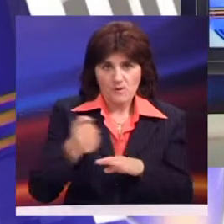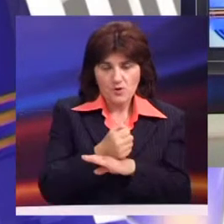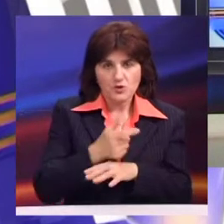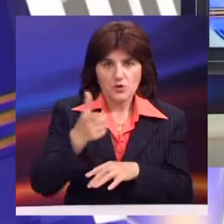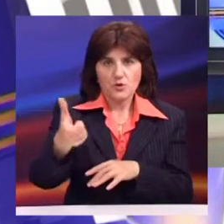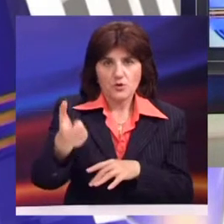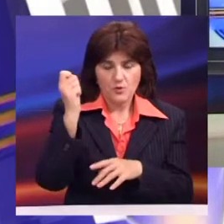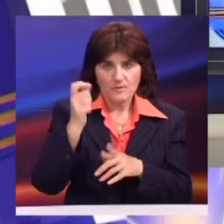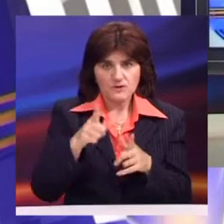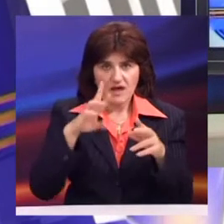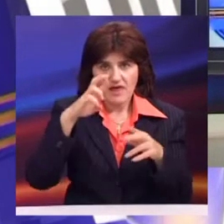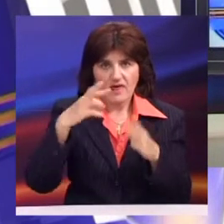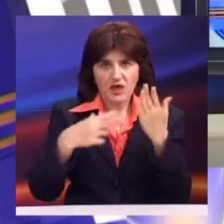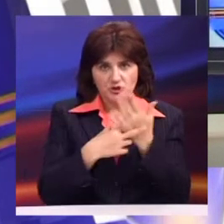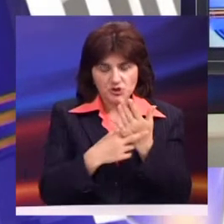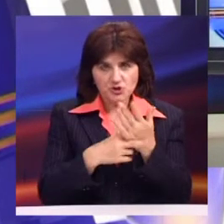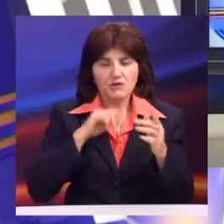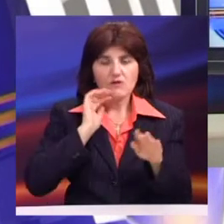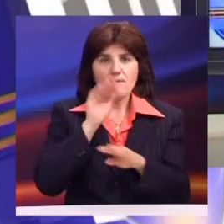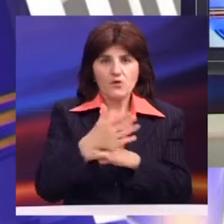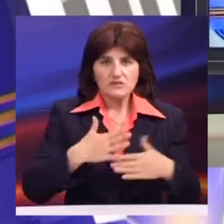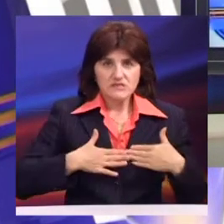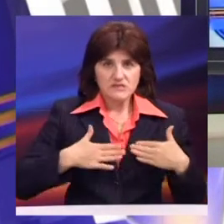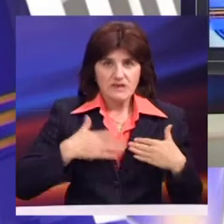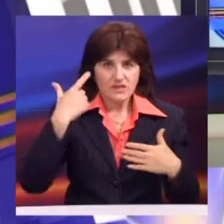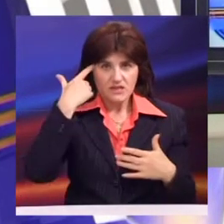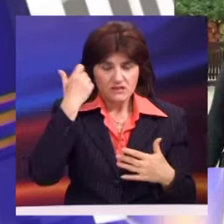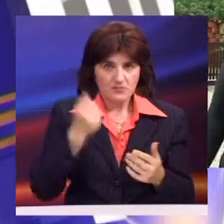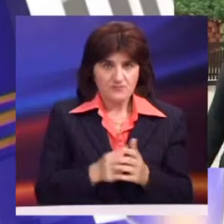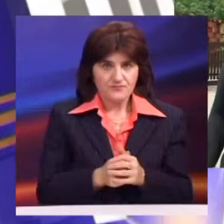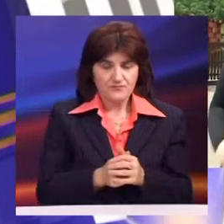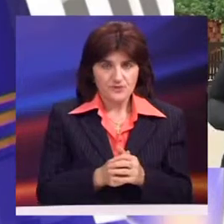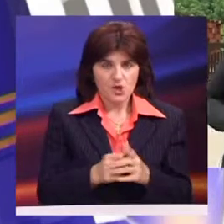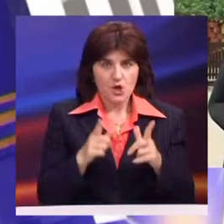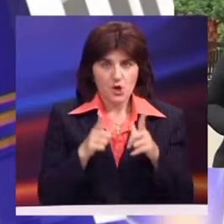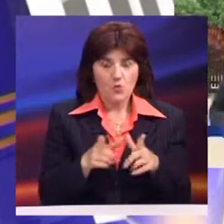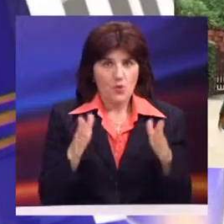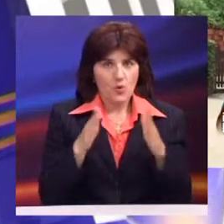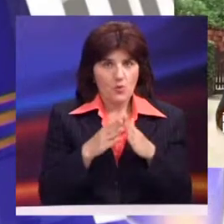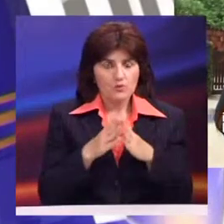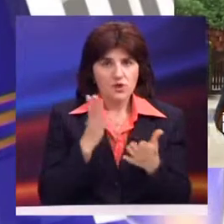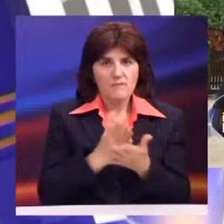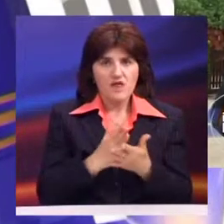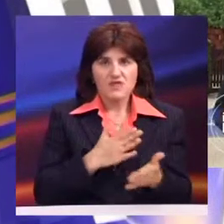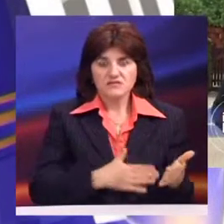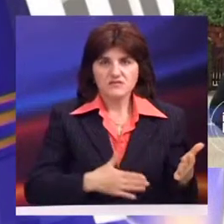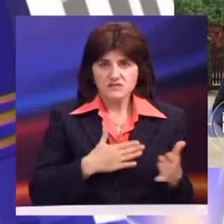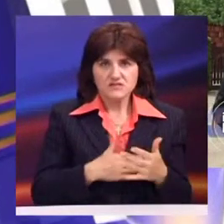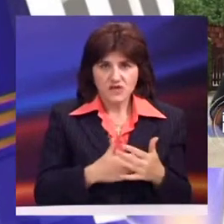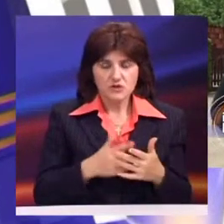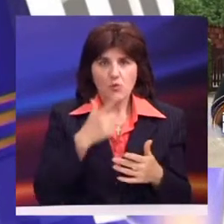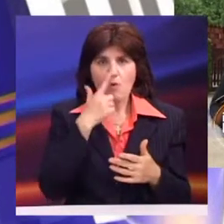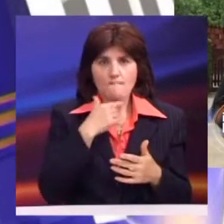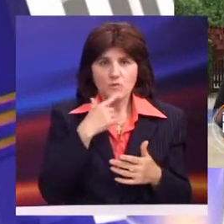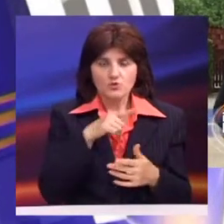sobom, usmrtio Eš., a potom je izvršio samoubistvo. U kući iza mene noća se dogodila teška